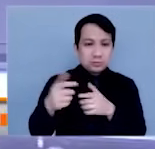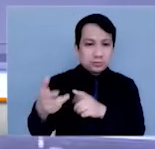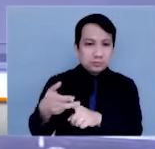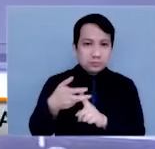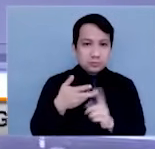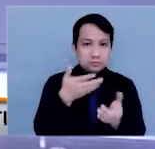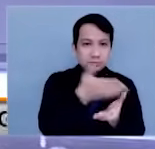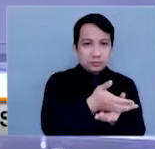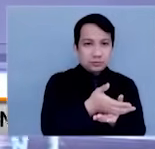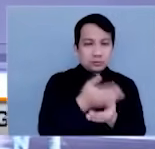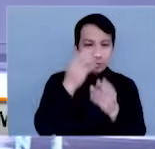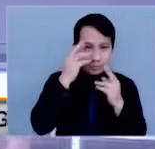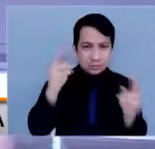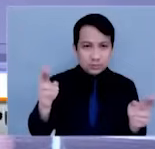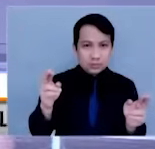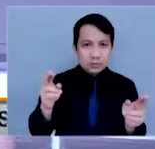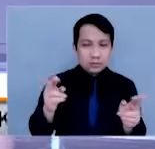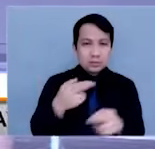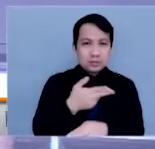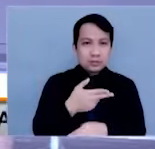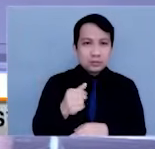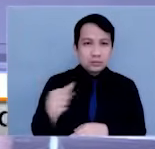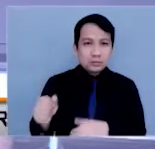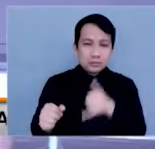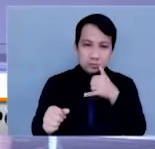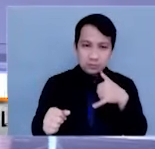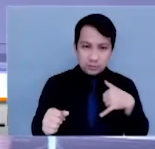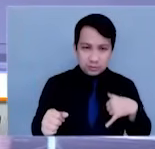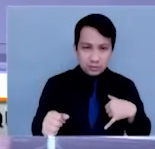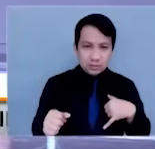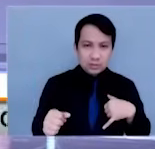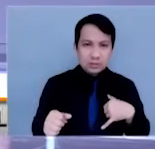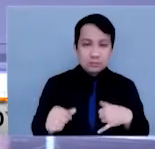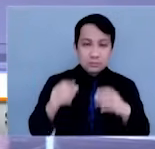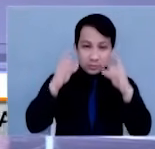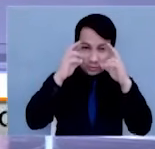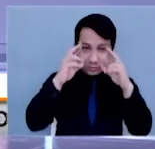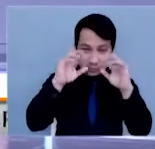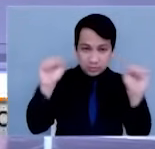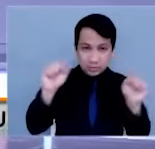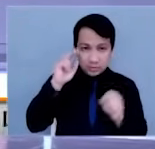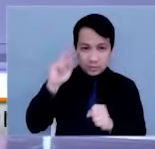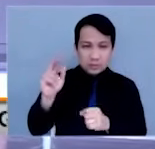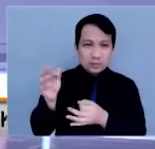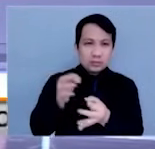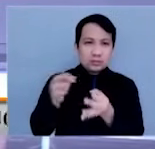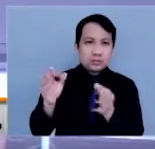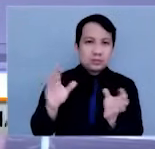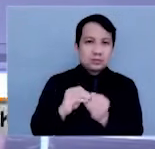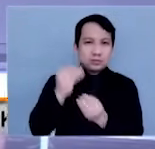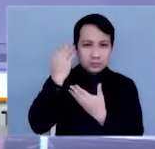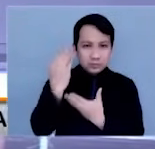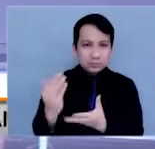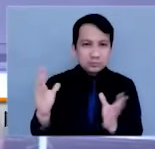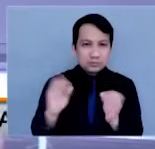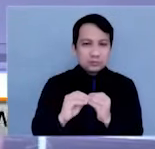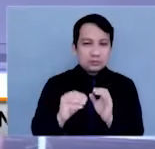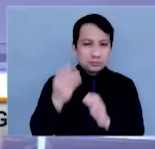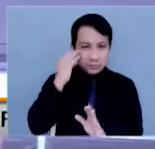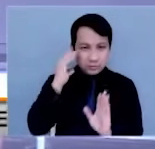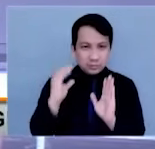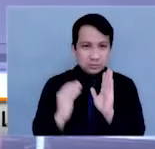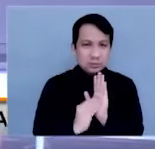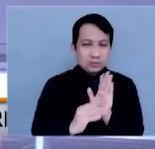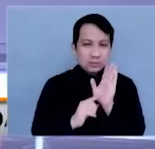Indonesia kahapon. Kahit si Pangulong Bongbong Marcos may paliwanag sa mga nasabing larawan. Nasa frontline ng balitang yan, si